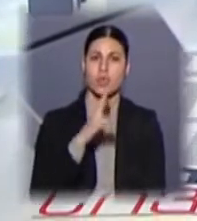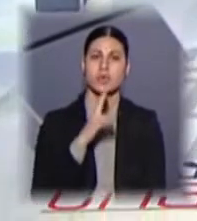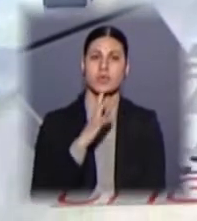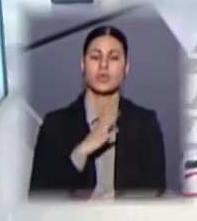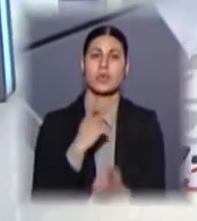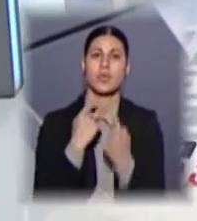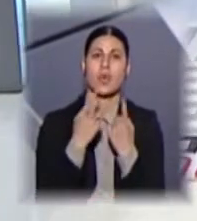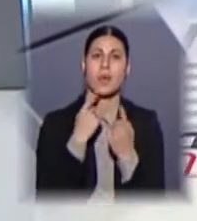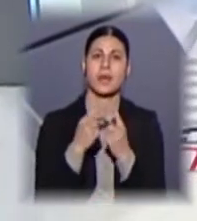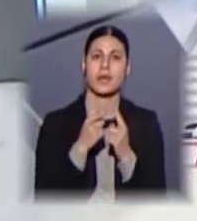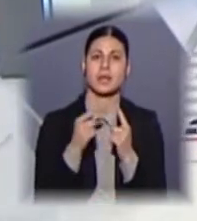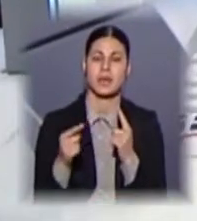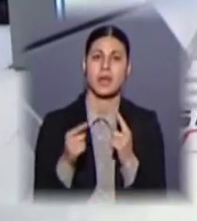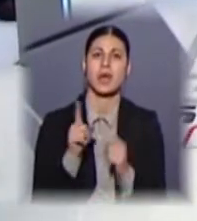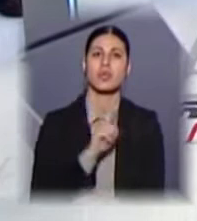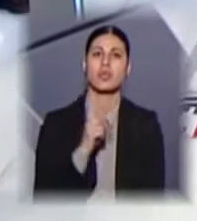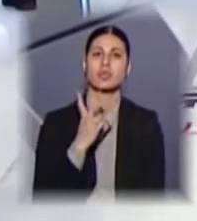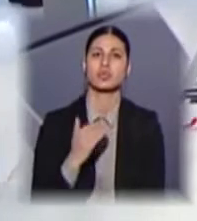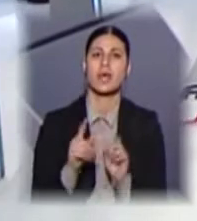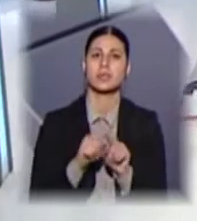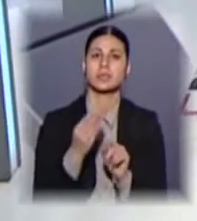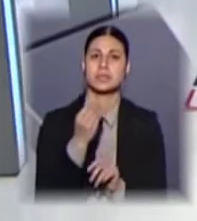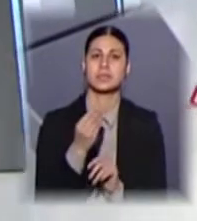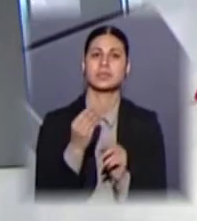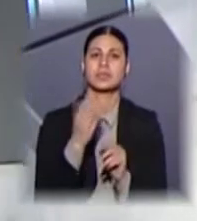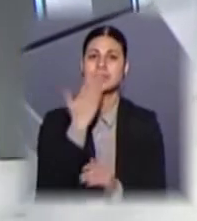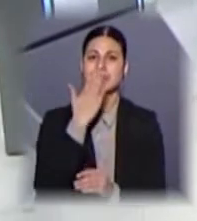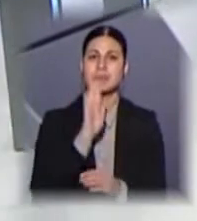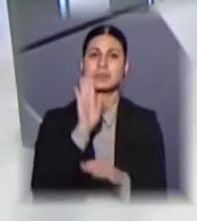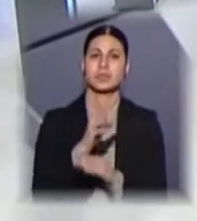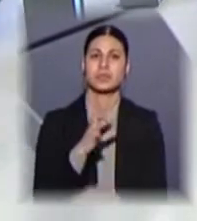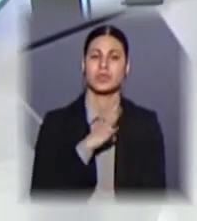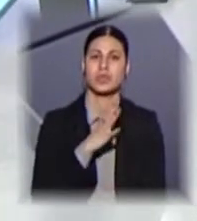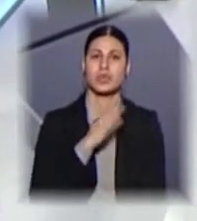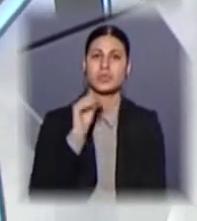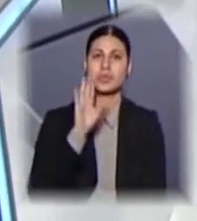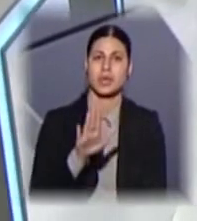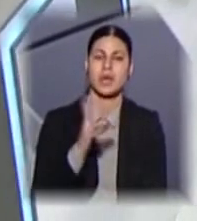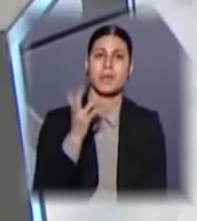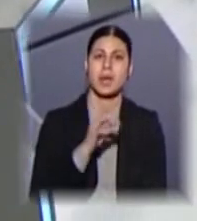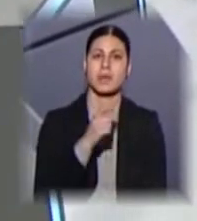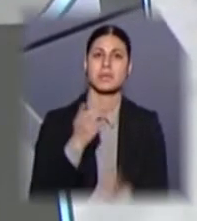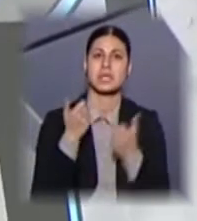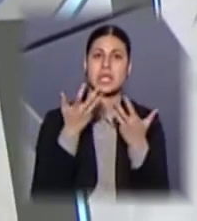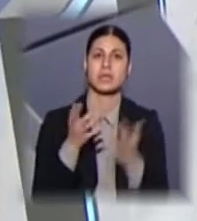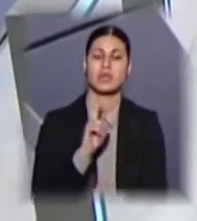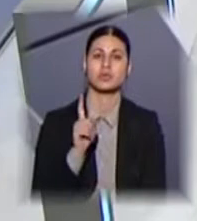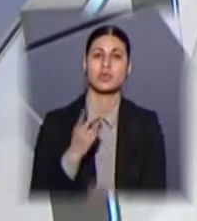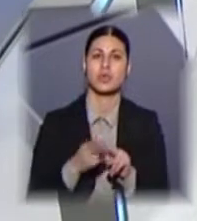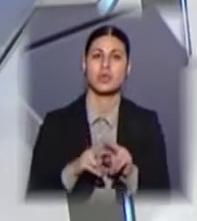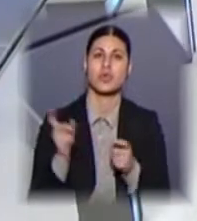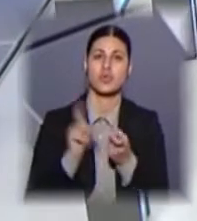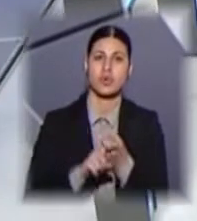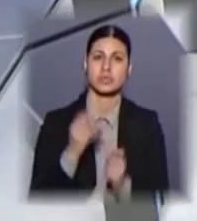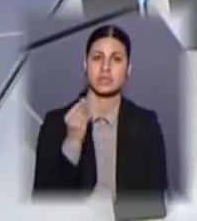მიდიოდა მოლაპარაკება ჩვენთან, რომ შეეძინათ წიგნები, მაგრამ როდესაც დათვალეს, როგორც ჩანს აღმოაჩინეს, რომ ეს უკავშირდებოდა